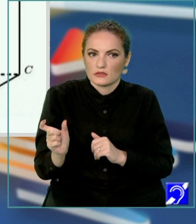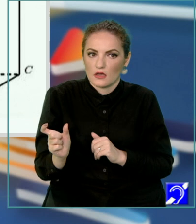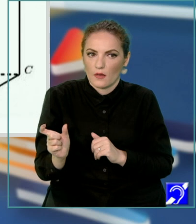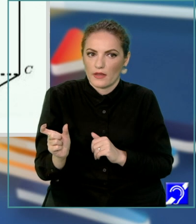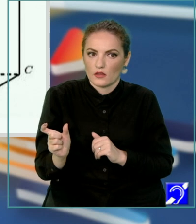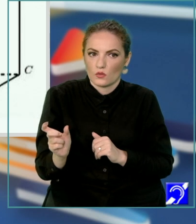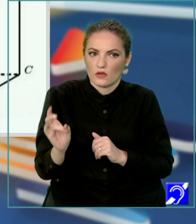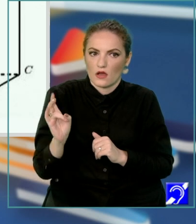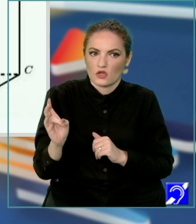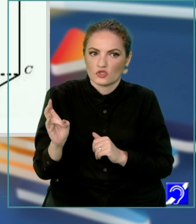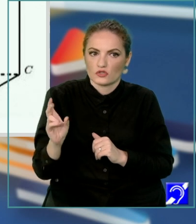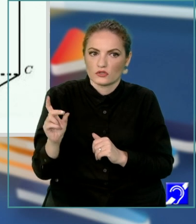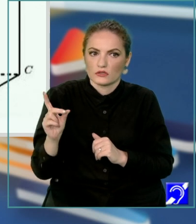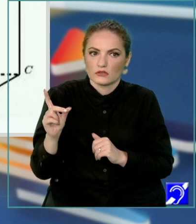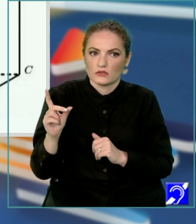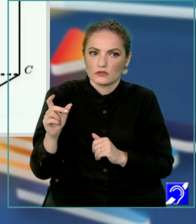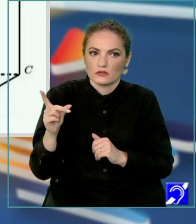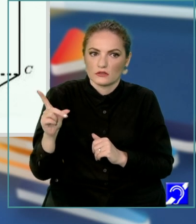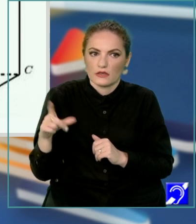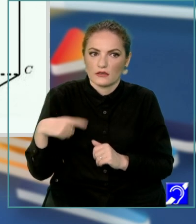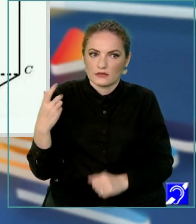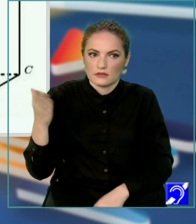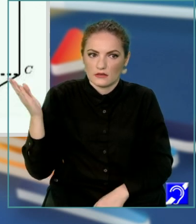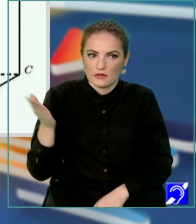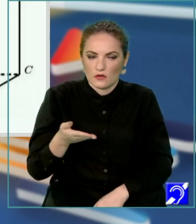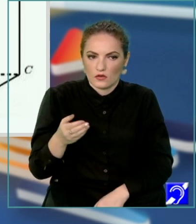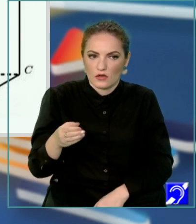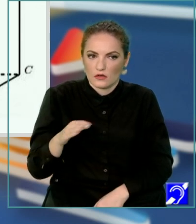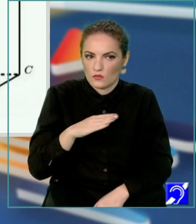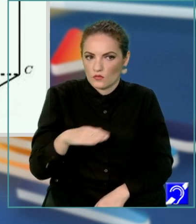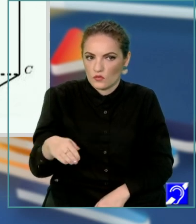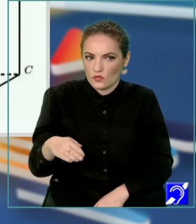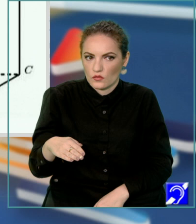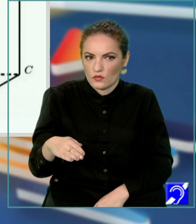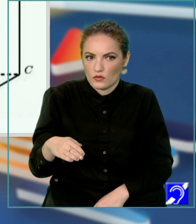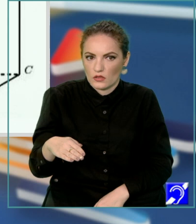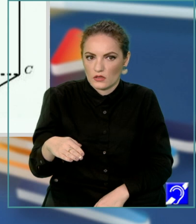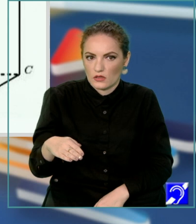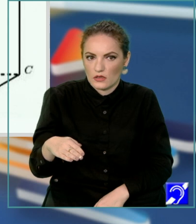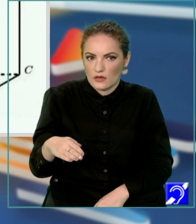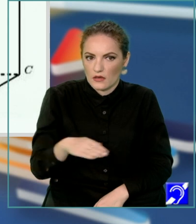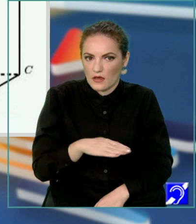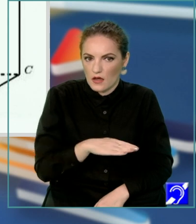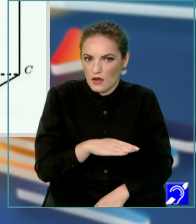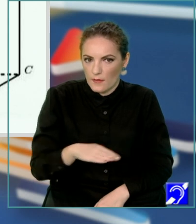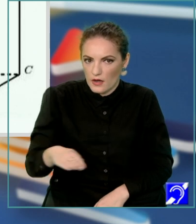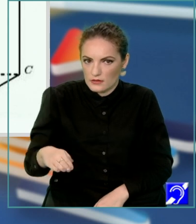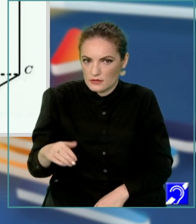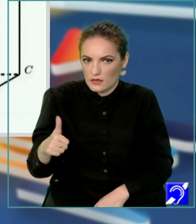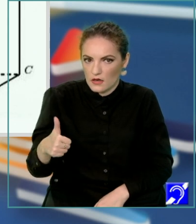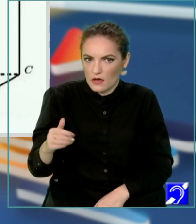este a diagonală b muchia bazei a b c d muchie